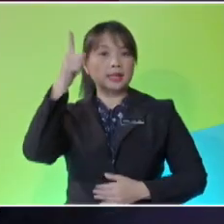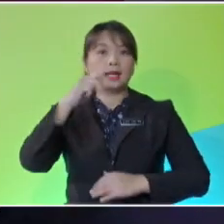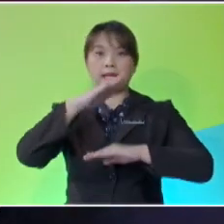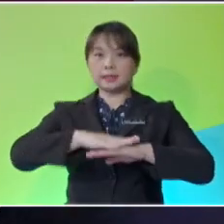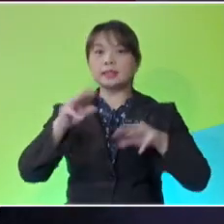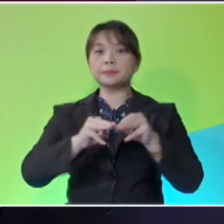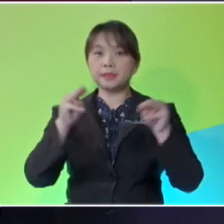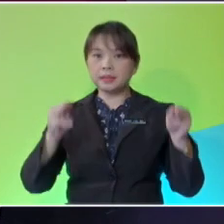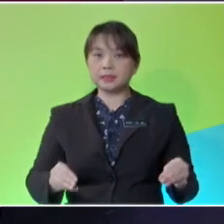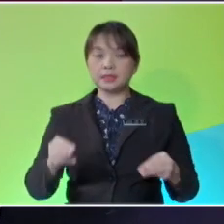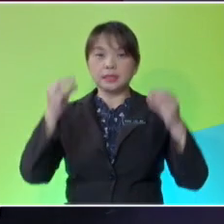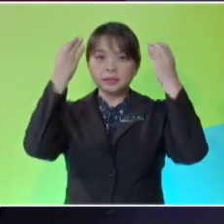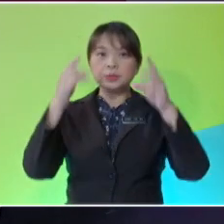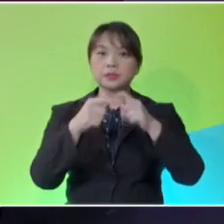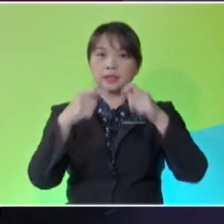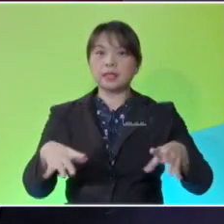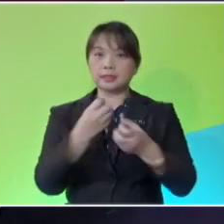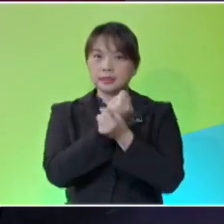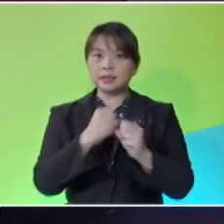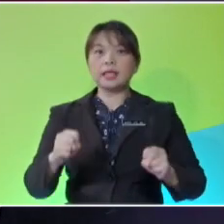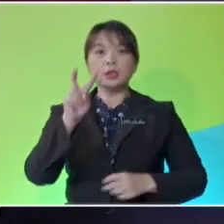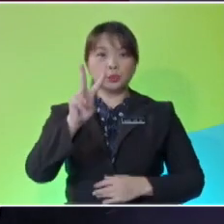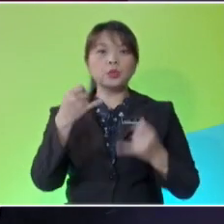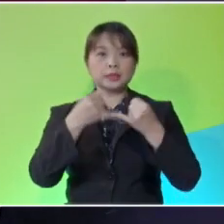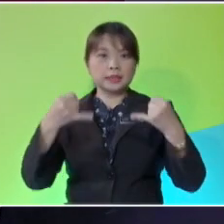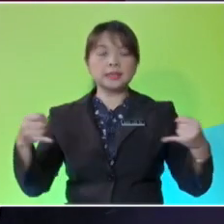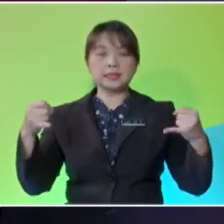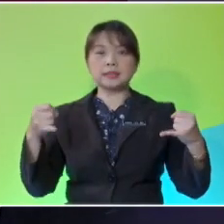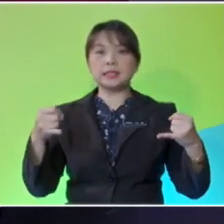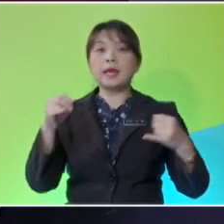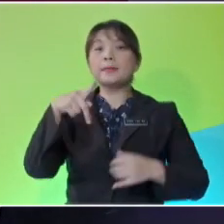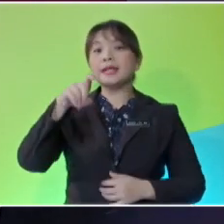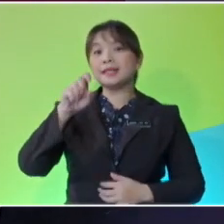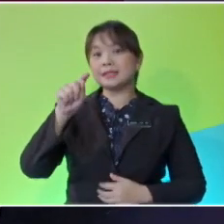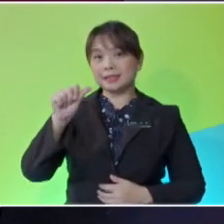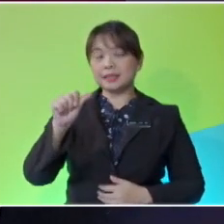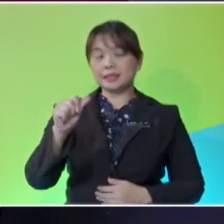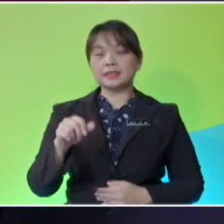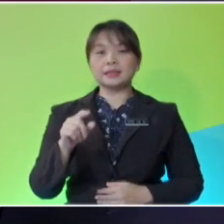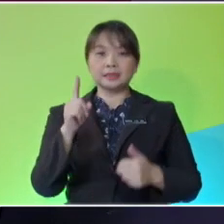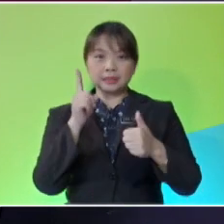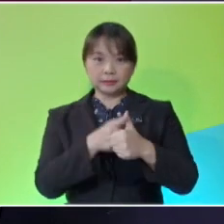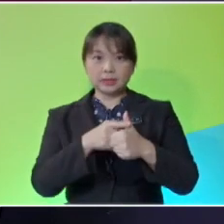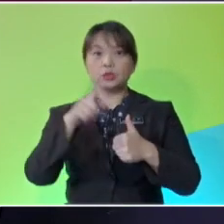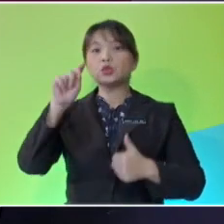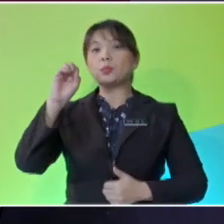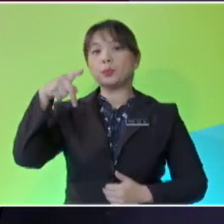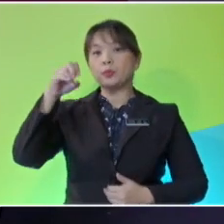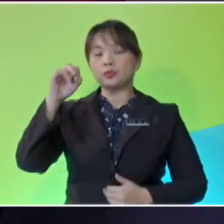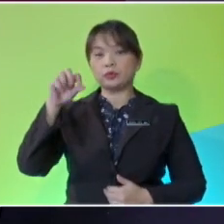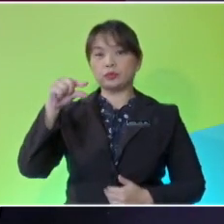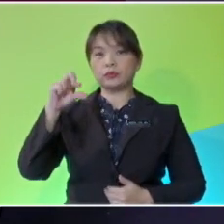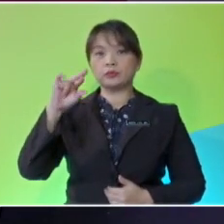kita dua jenis peta Oke Di mana sebelah kanan adalah foto topografi dan di sebelah kiri adalah